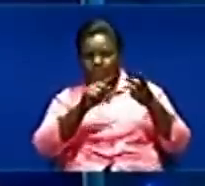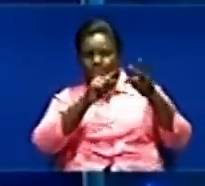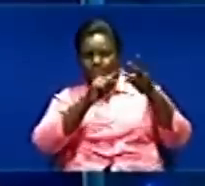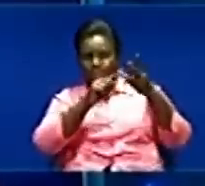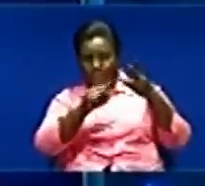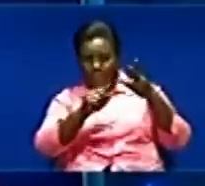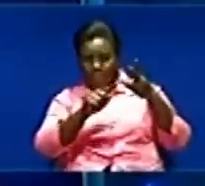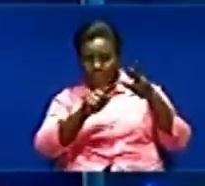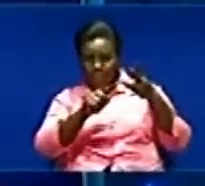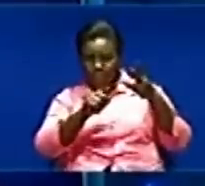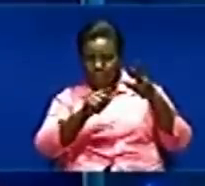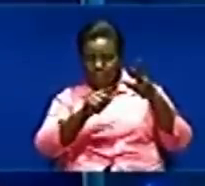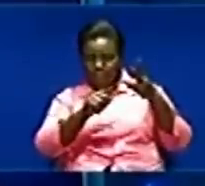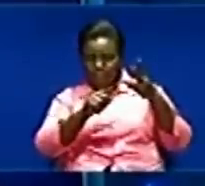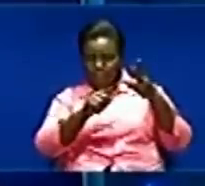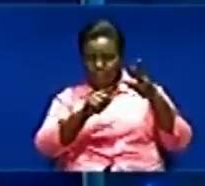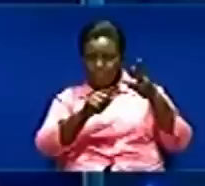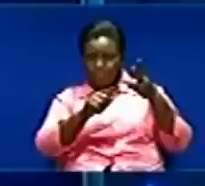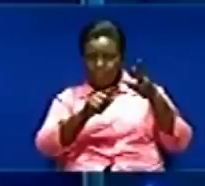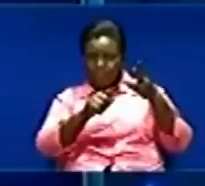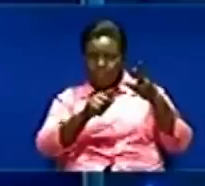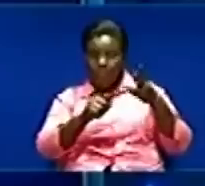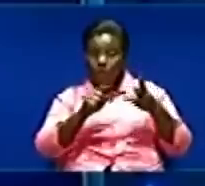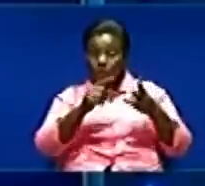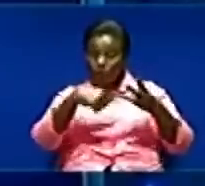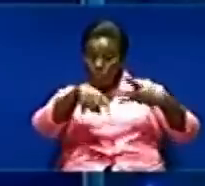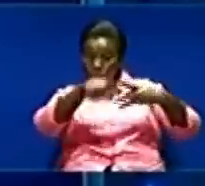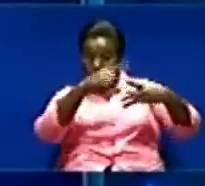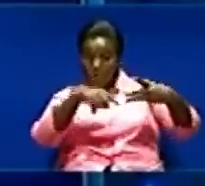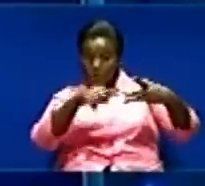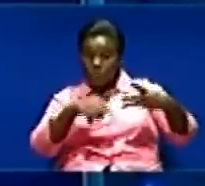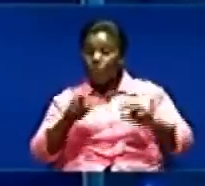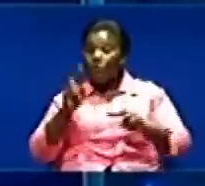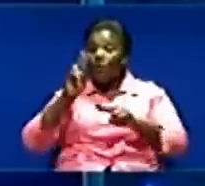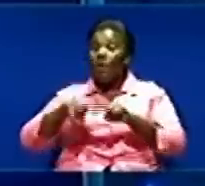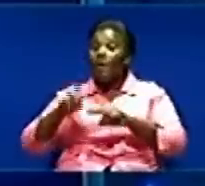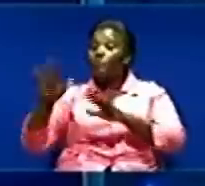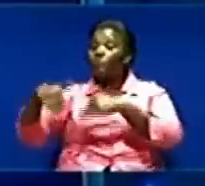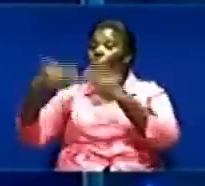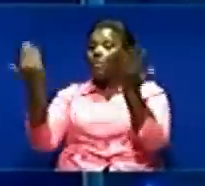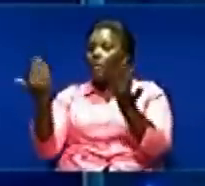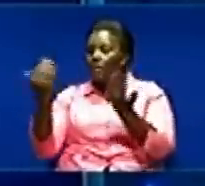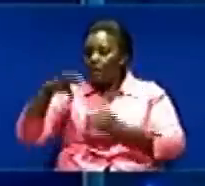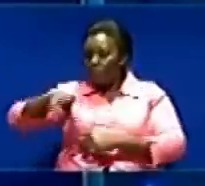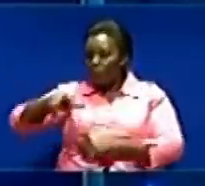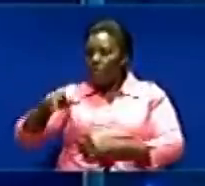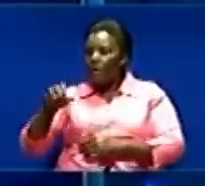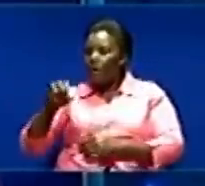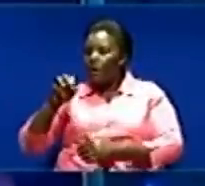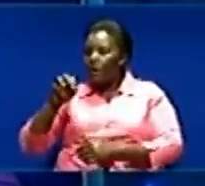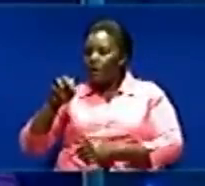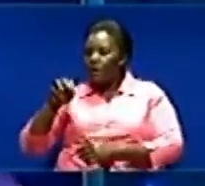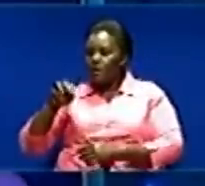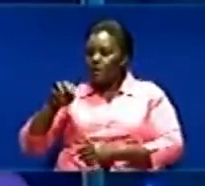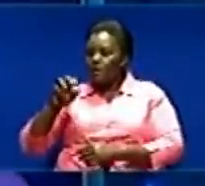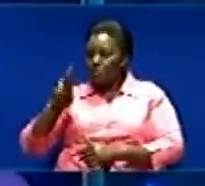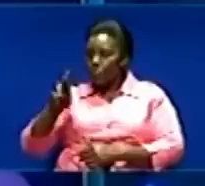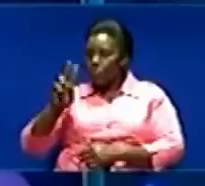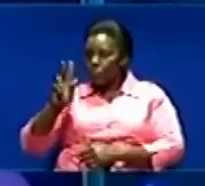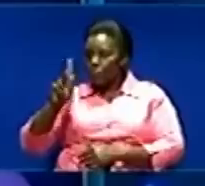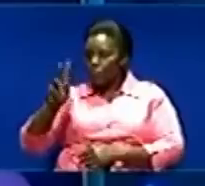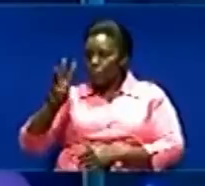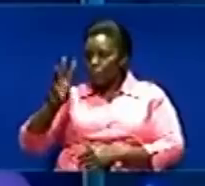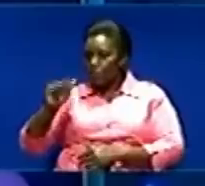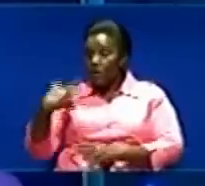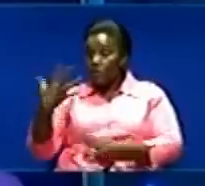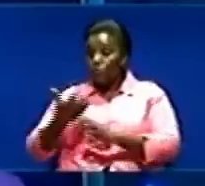Justin Kapita, wote wakazi wa Sumbawanga mkoani Rukwa. Tupate taarifa kamili kutoka